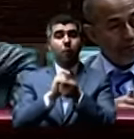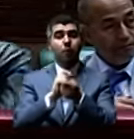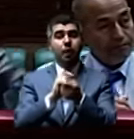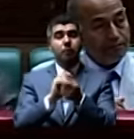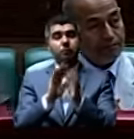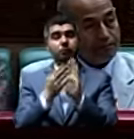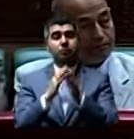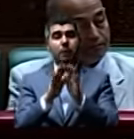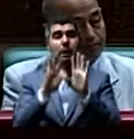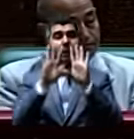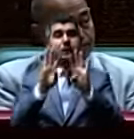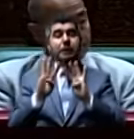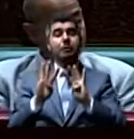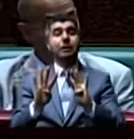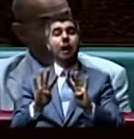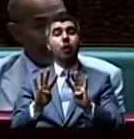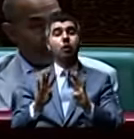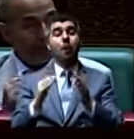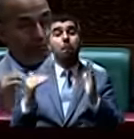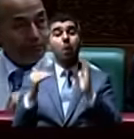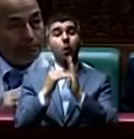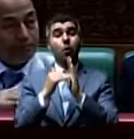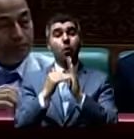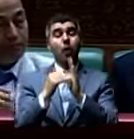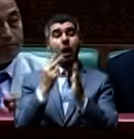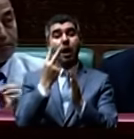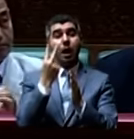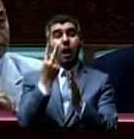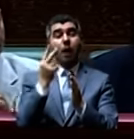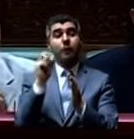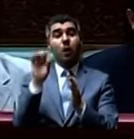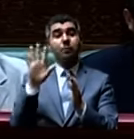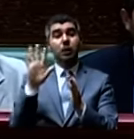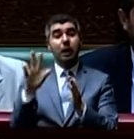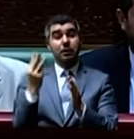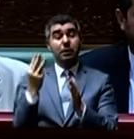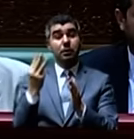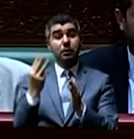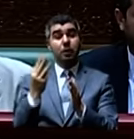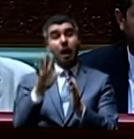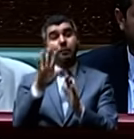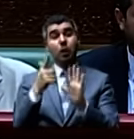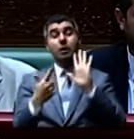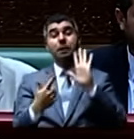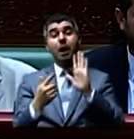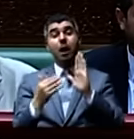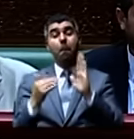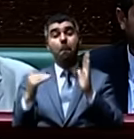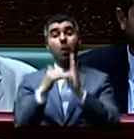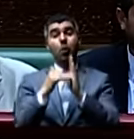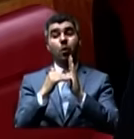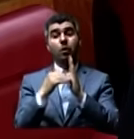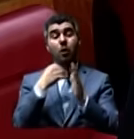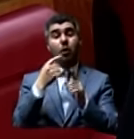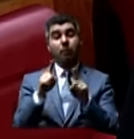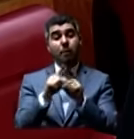الان كيدخلوا 18 مليون، كنقدروا 2035 غنوصلوا لحوالي 75 مليون. ولذلك الان كاين حتى عمل على مستوى تطوير